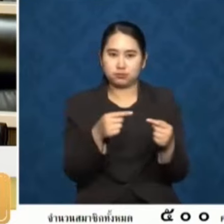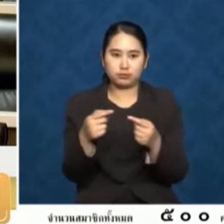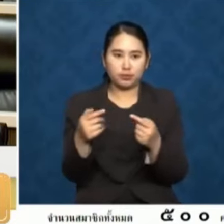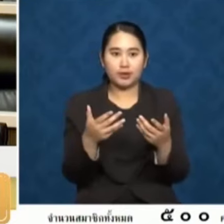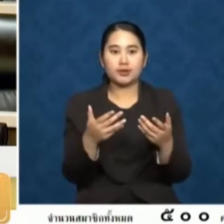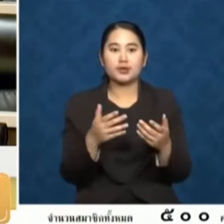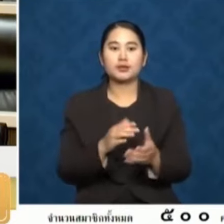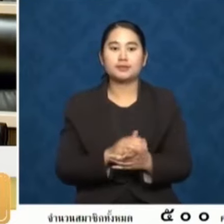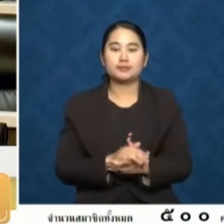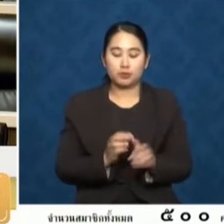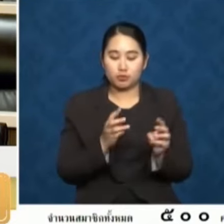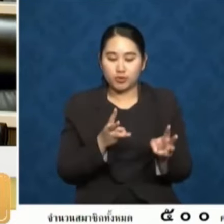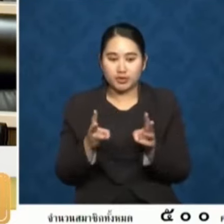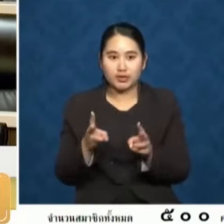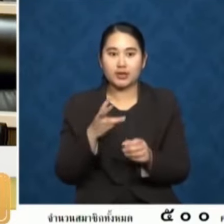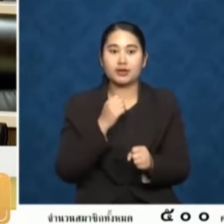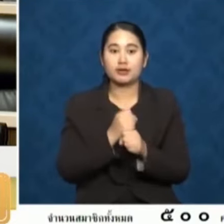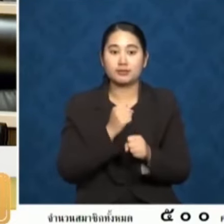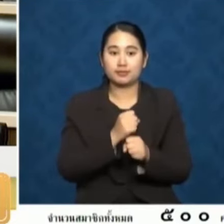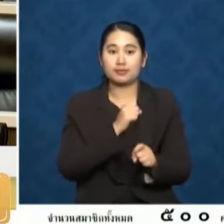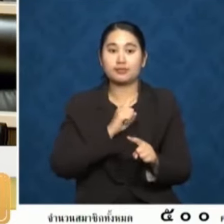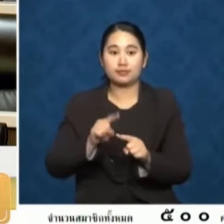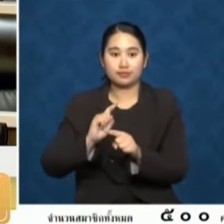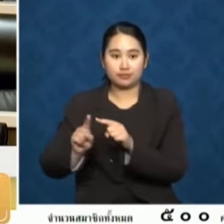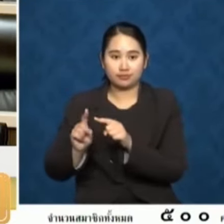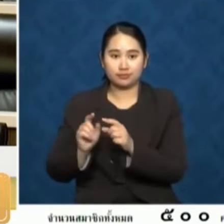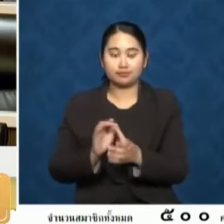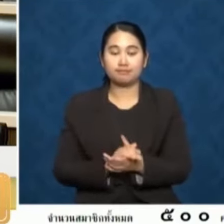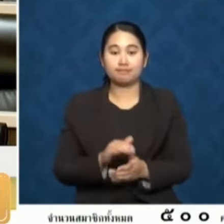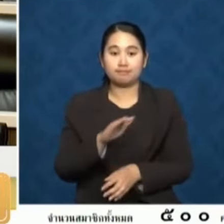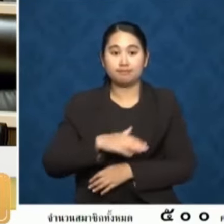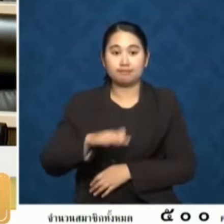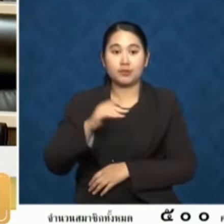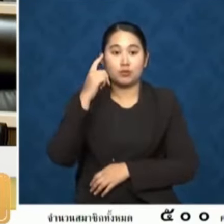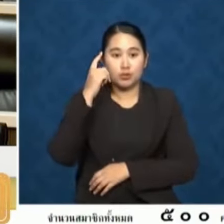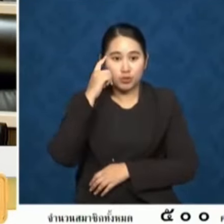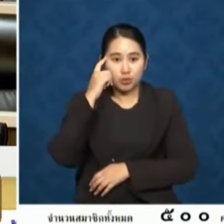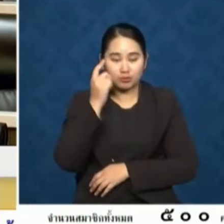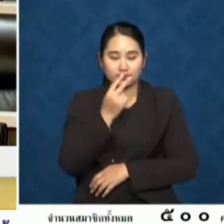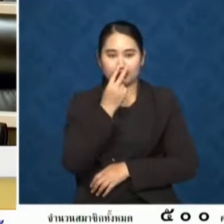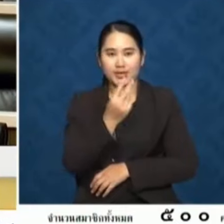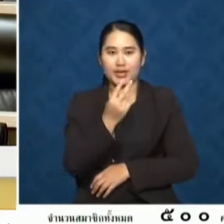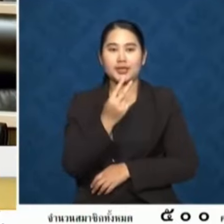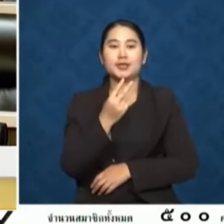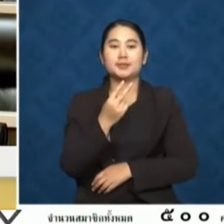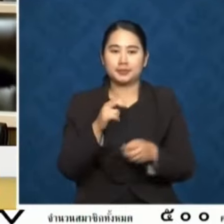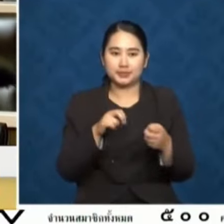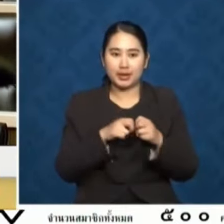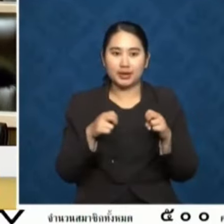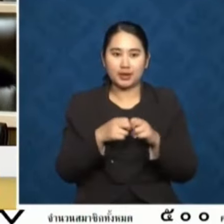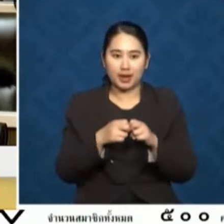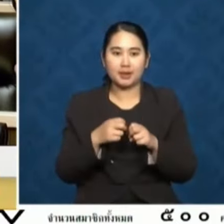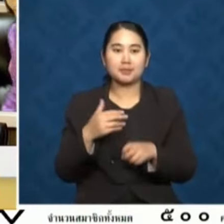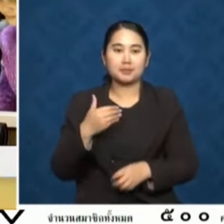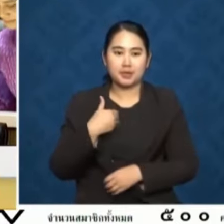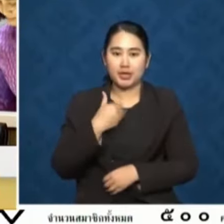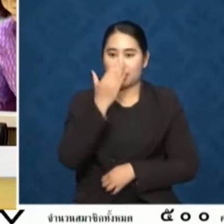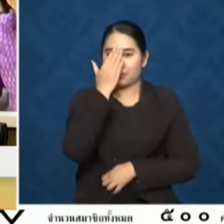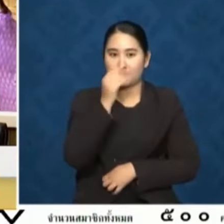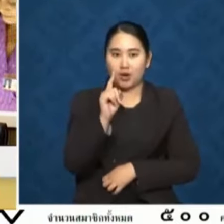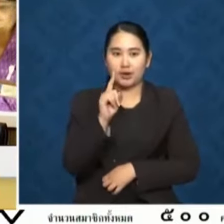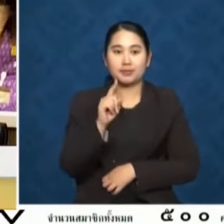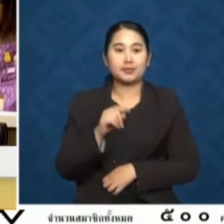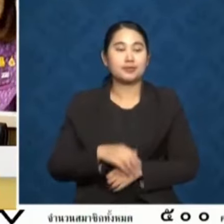ที่ข้อเท็จจริงก็รู้อยู่ว่ามีเหตุการณ์เกิดขึ้นจากการกระทำของบุคค